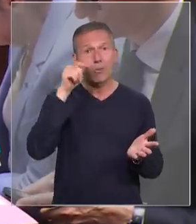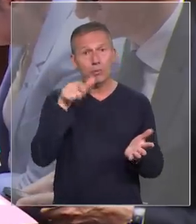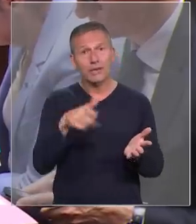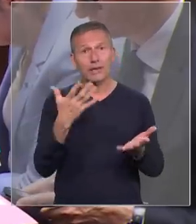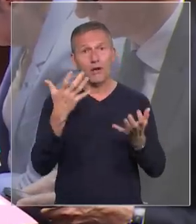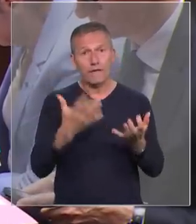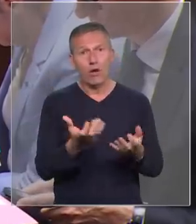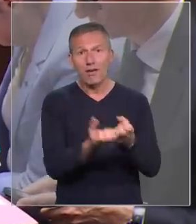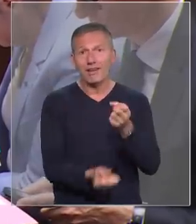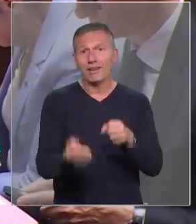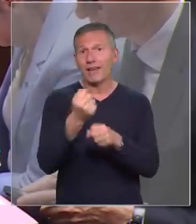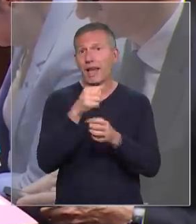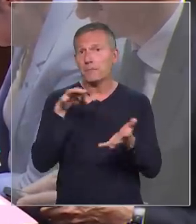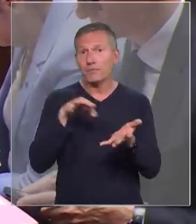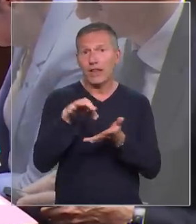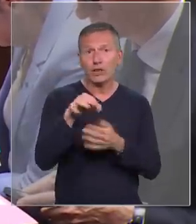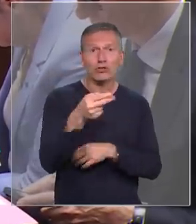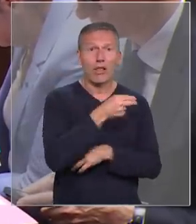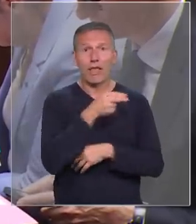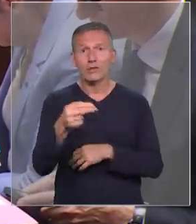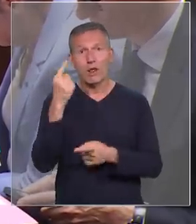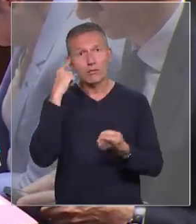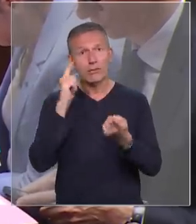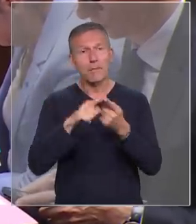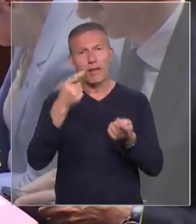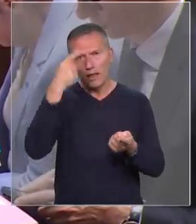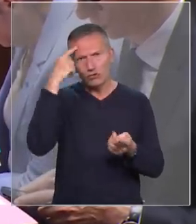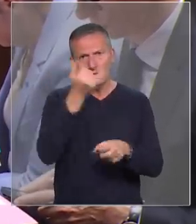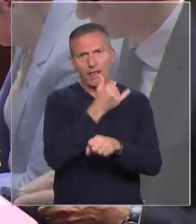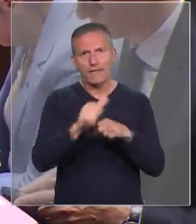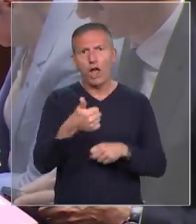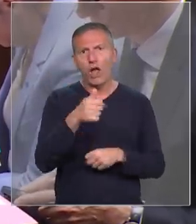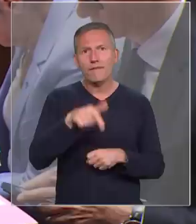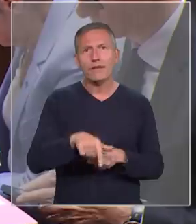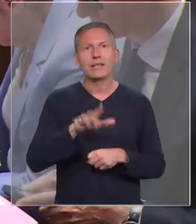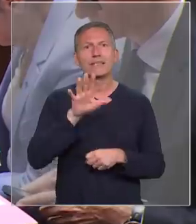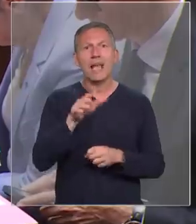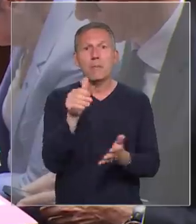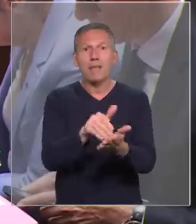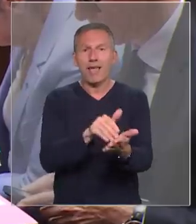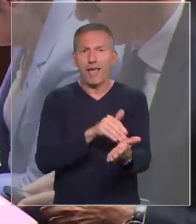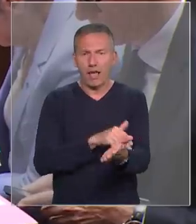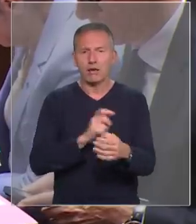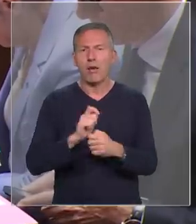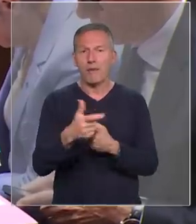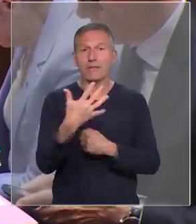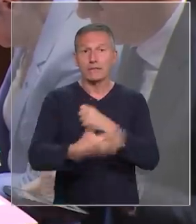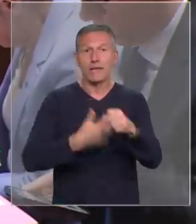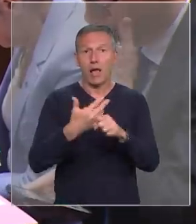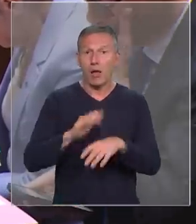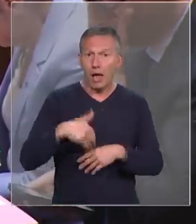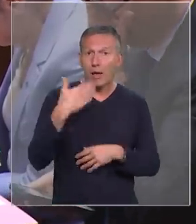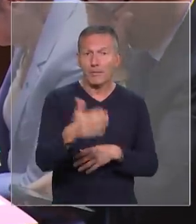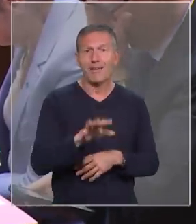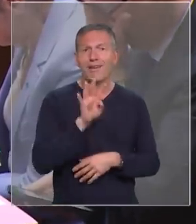bâtir une stratégie nationale pour l'intelligence artificielle dotée de 1,5 milliard d'euros. 5 ans plus tard, 4 centres